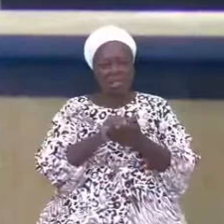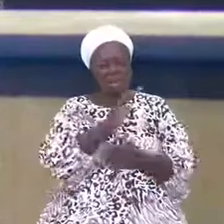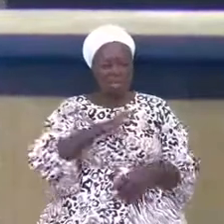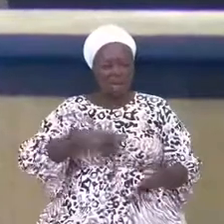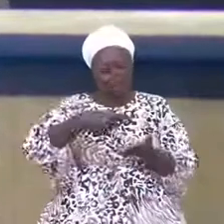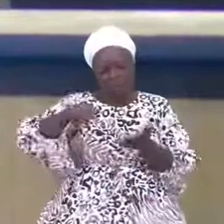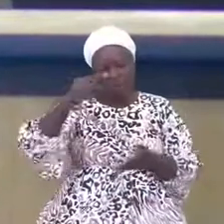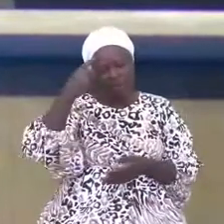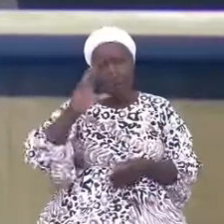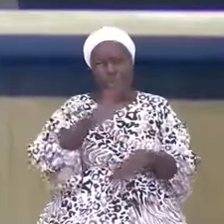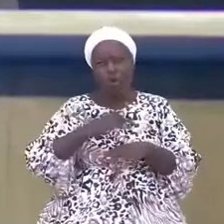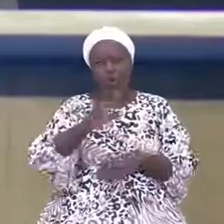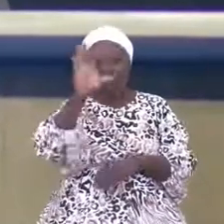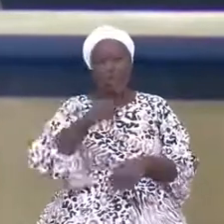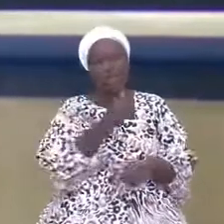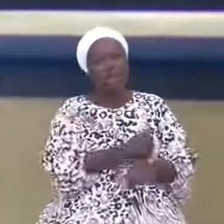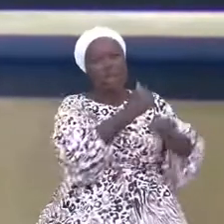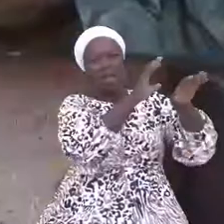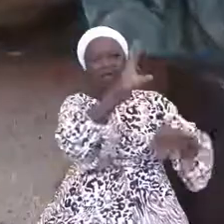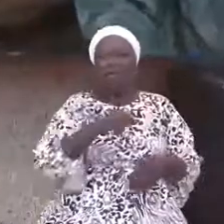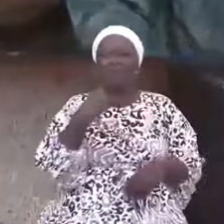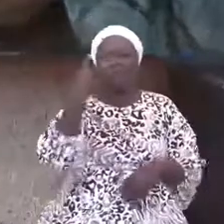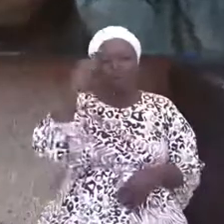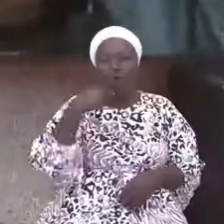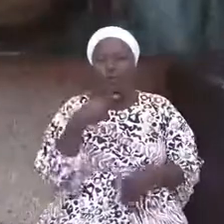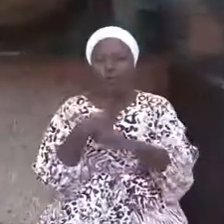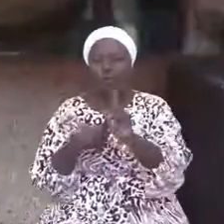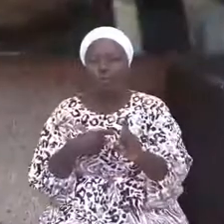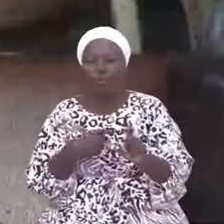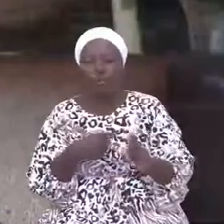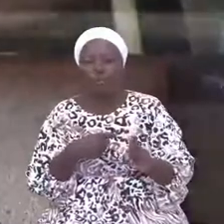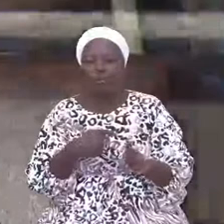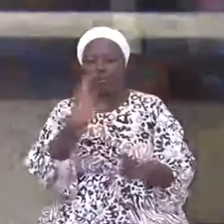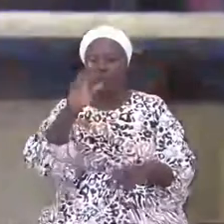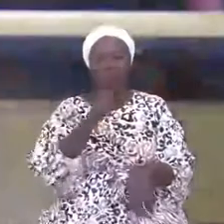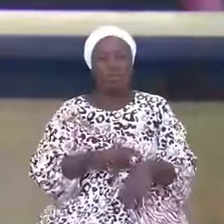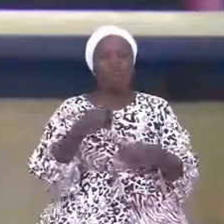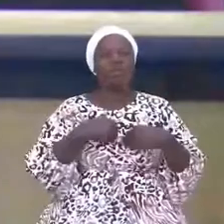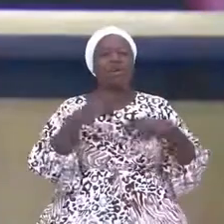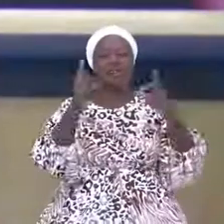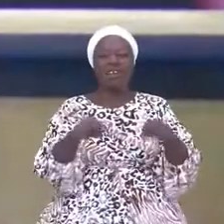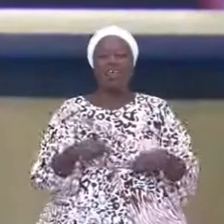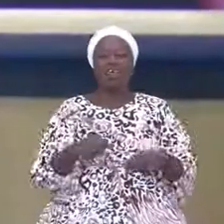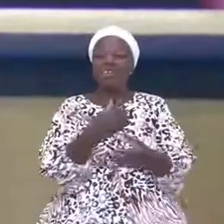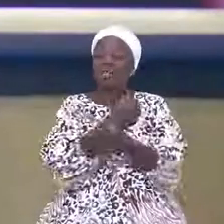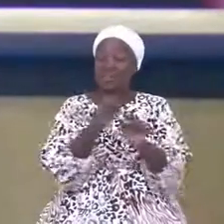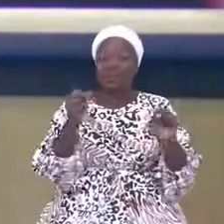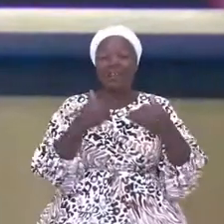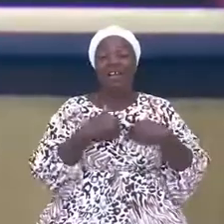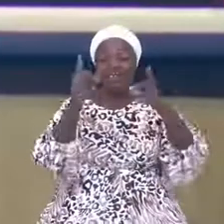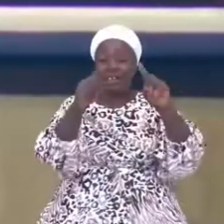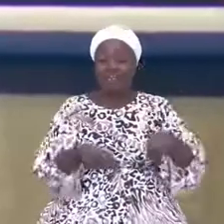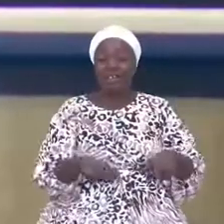Et toutes les bénédictions dont tu as besoin, pour lesquels Christ a payé sur la croix du calvaire, pour qui? Ton